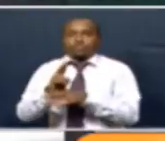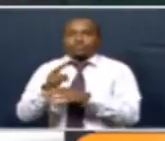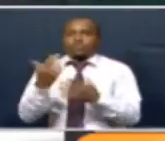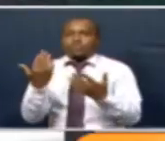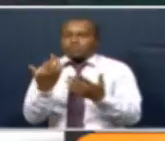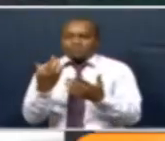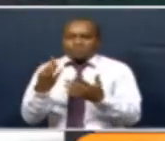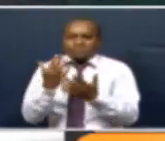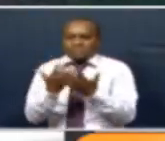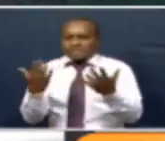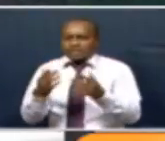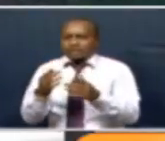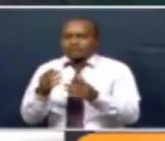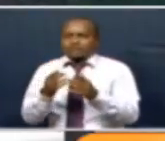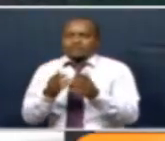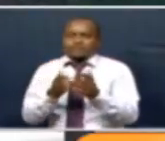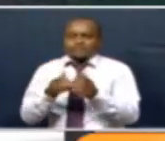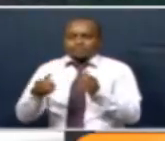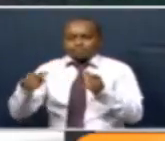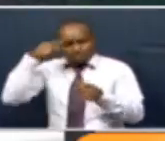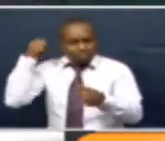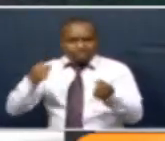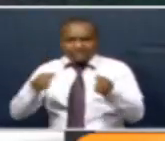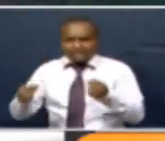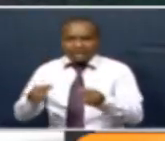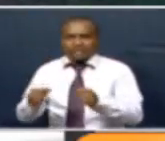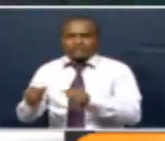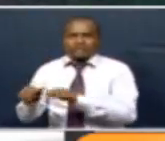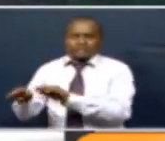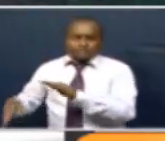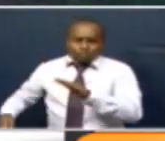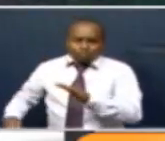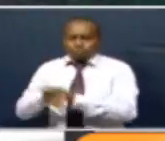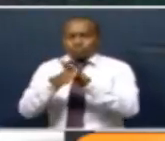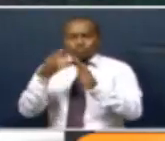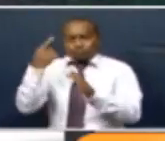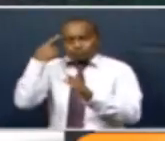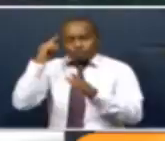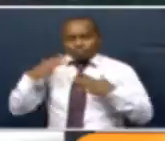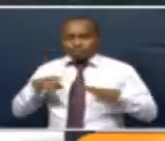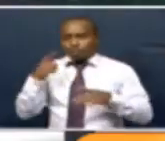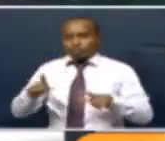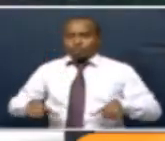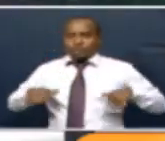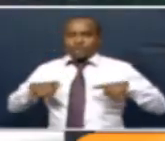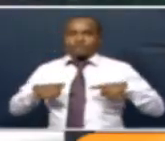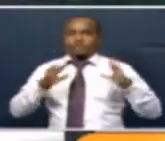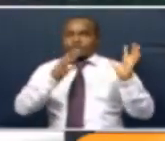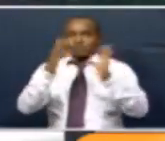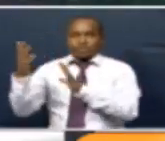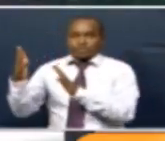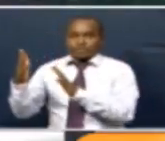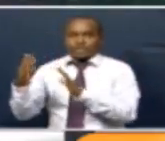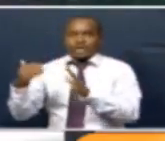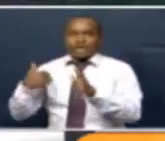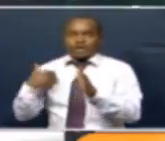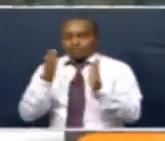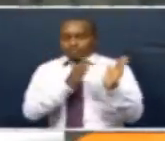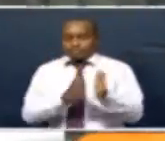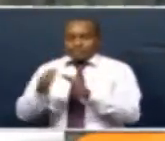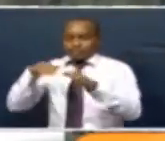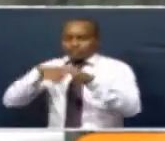zitokanazo kwa miti kama vile makaa, kuhamishwa kwa lazima watu wanaoishi ndani ya misitu, mbali na kuwekwa kwa mipangilio ya kupanda miti hadi